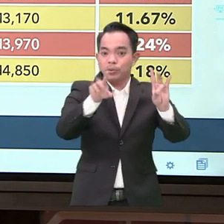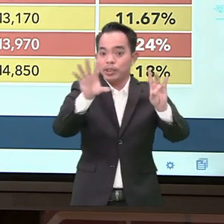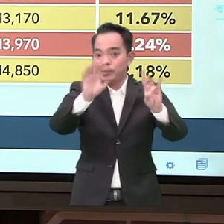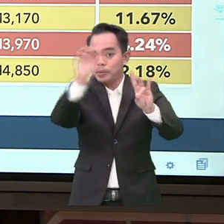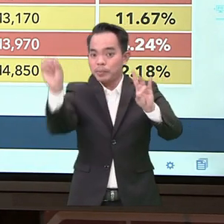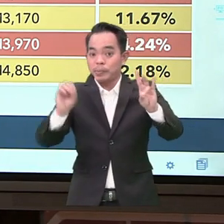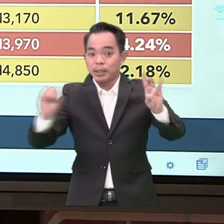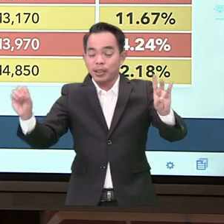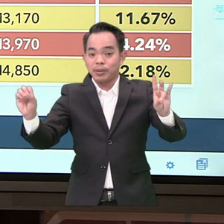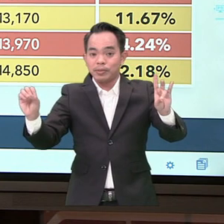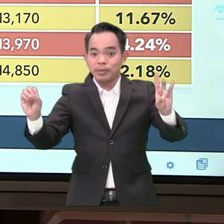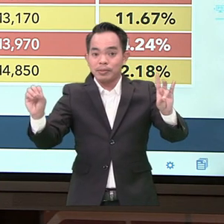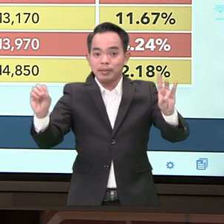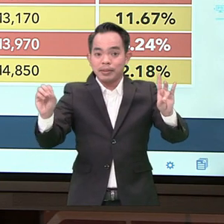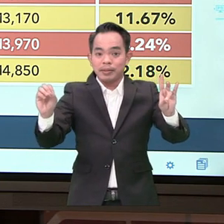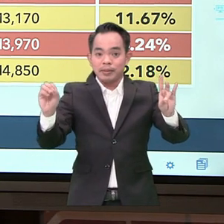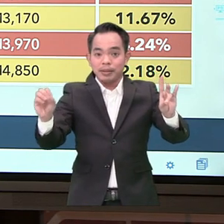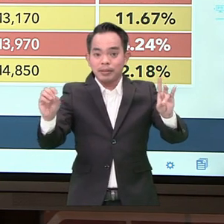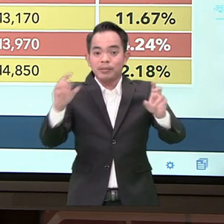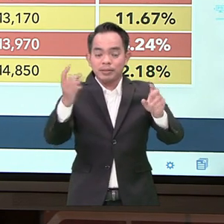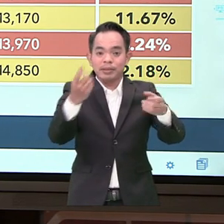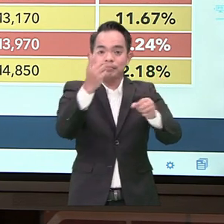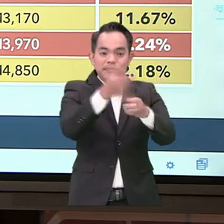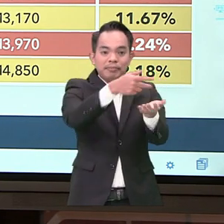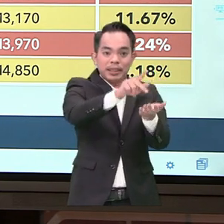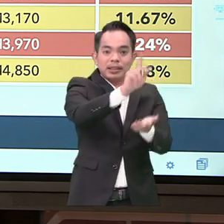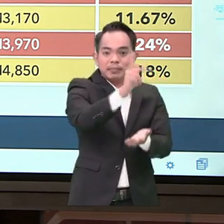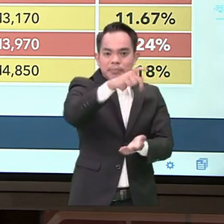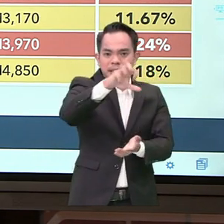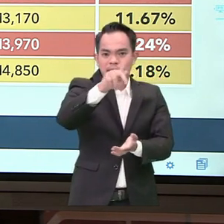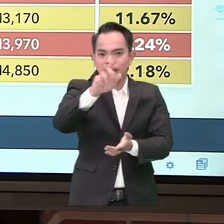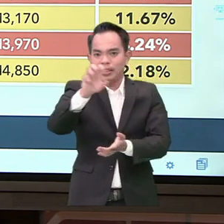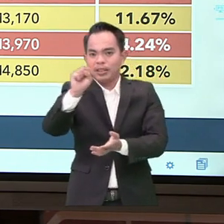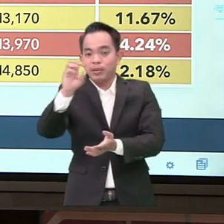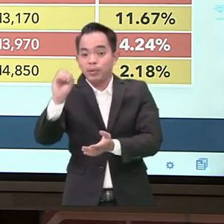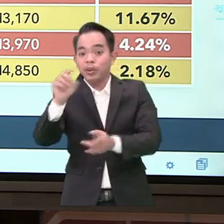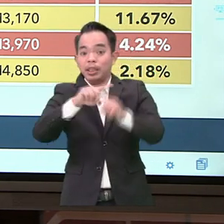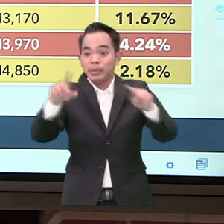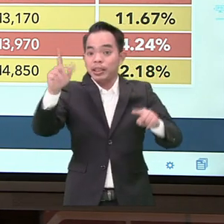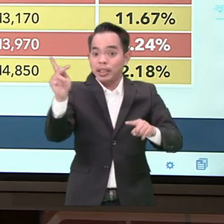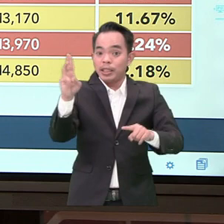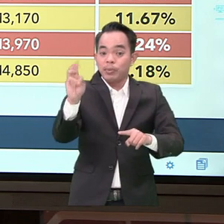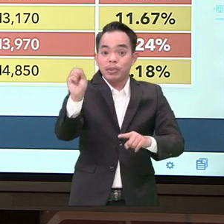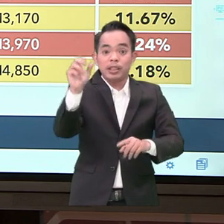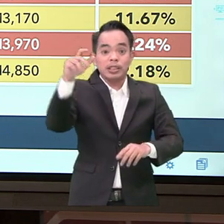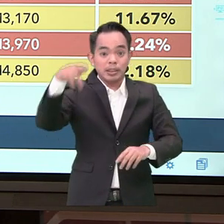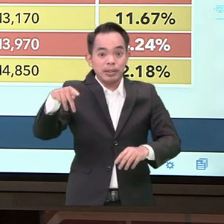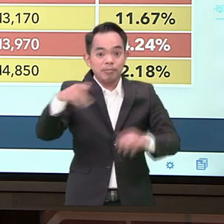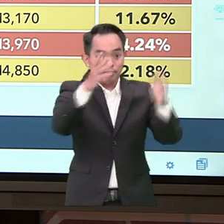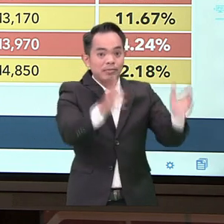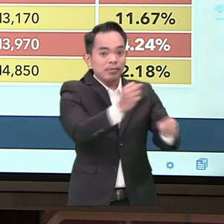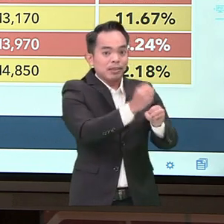adalah mencarum sejumlah yang selebihnya adalah tidak tetapi bagi kita USB Adakah mereka